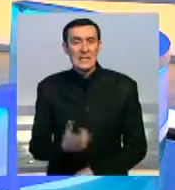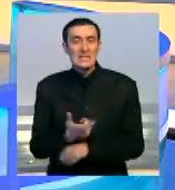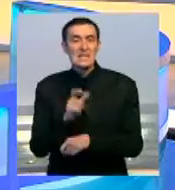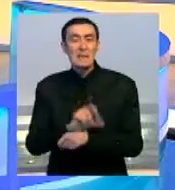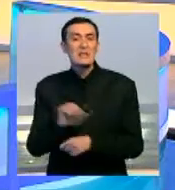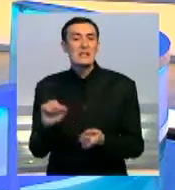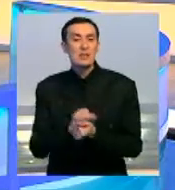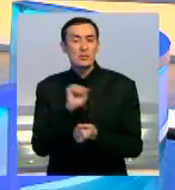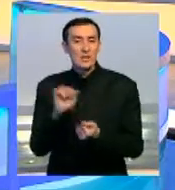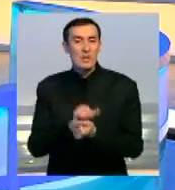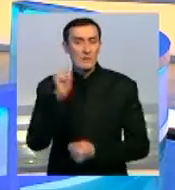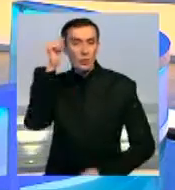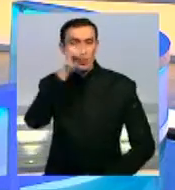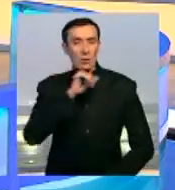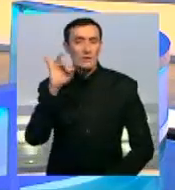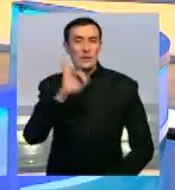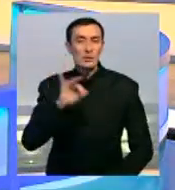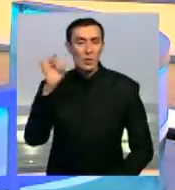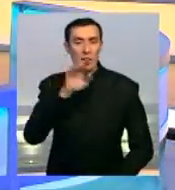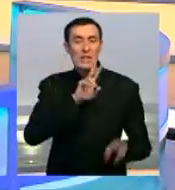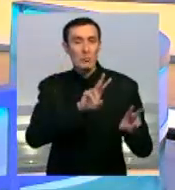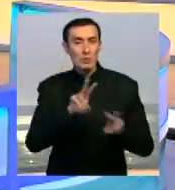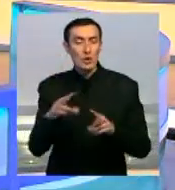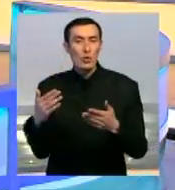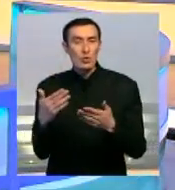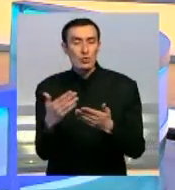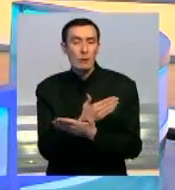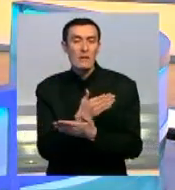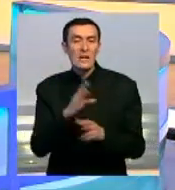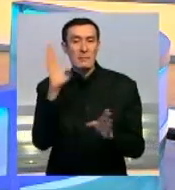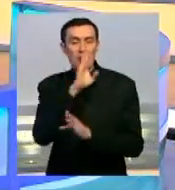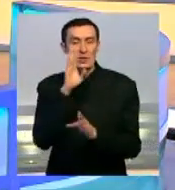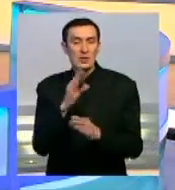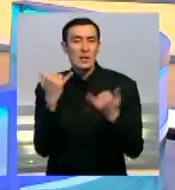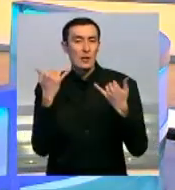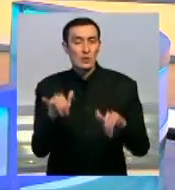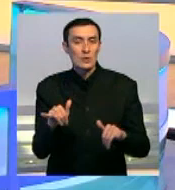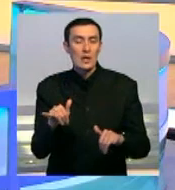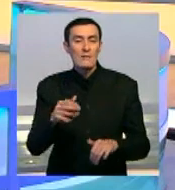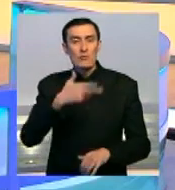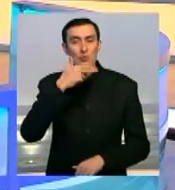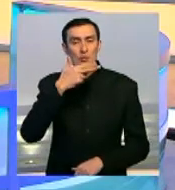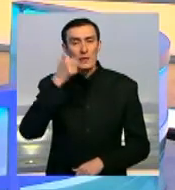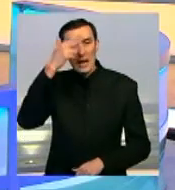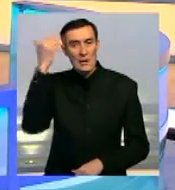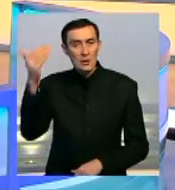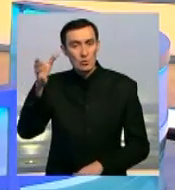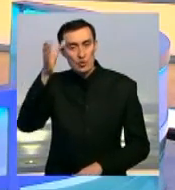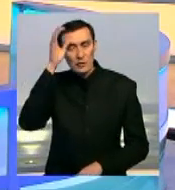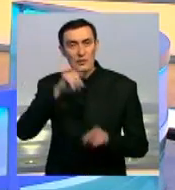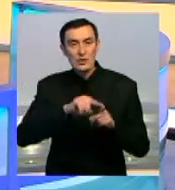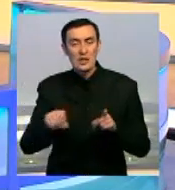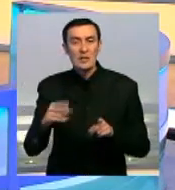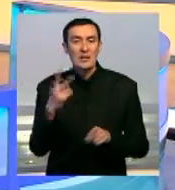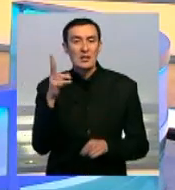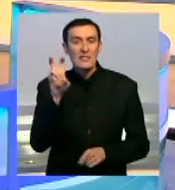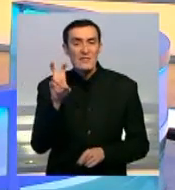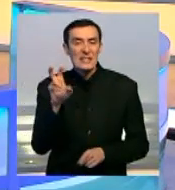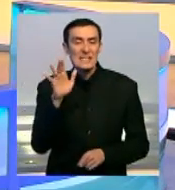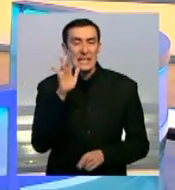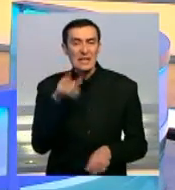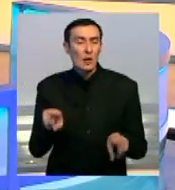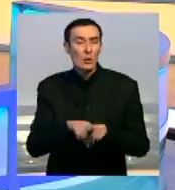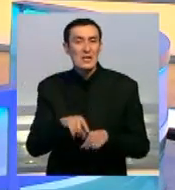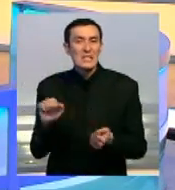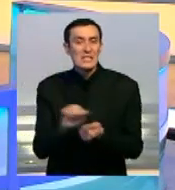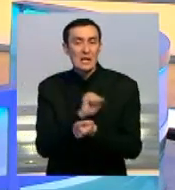Самый засушливый год в истории наблюдений. Новый климатический рекорд отмечают ученые в Италии. В течение двух последних столетий такой